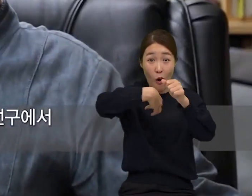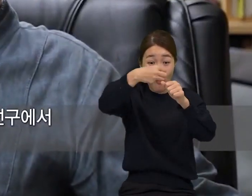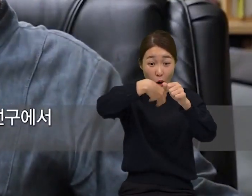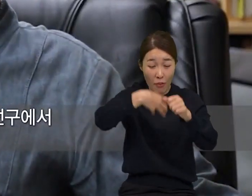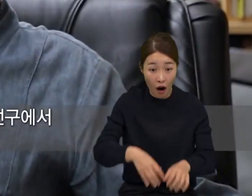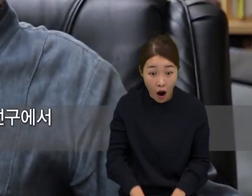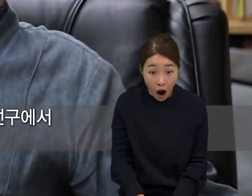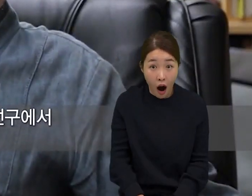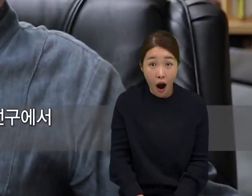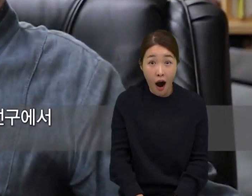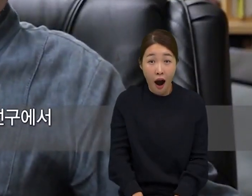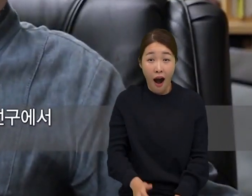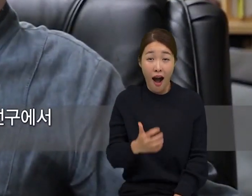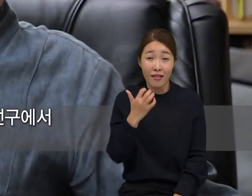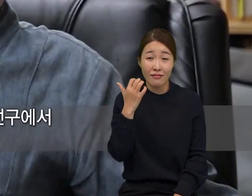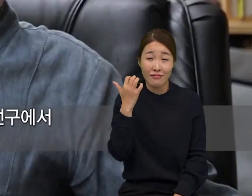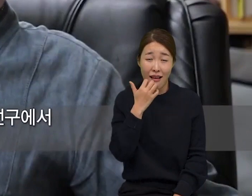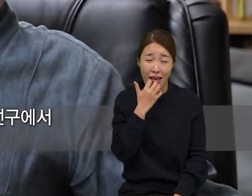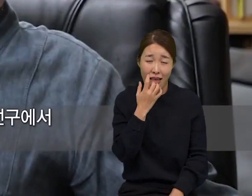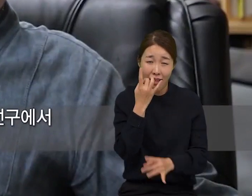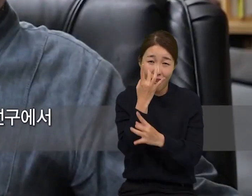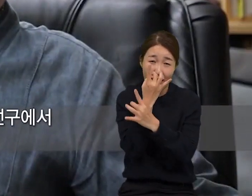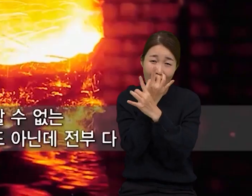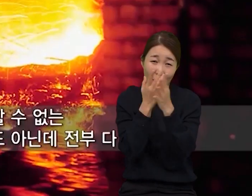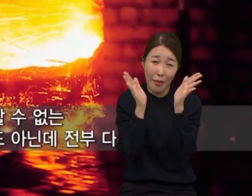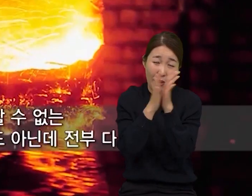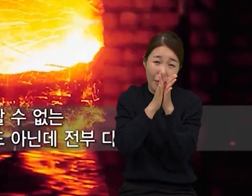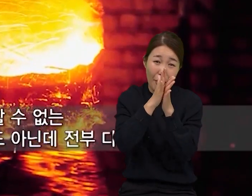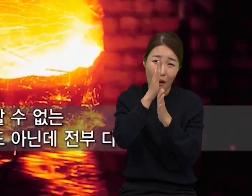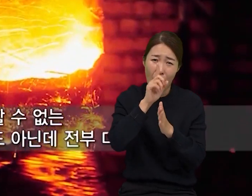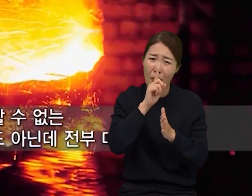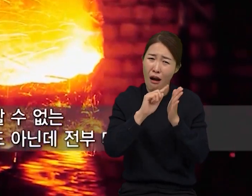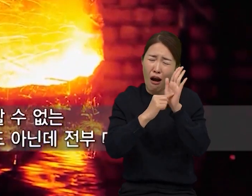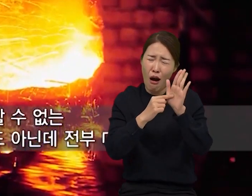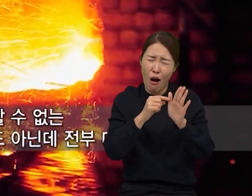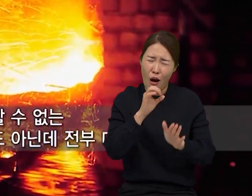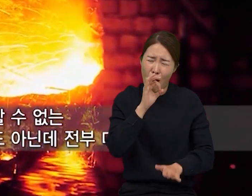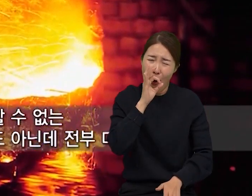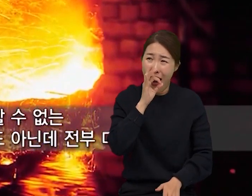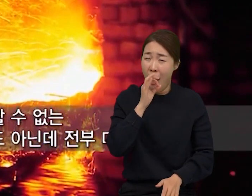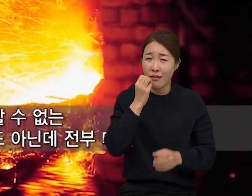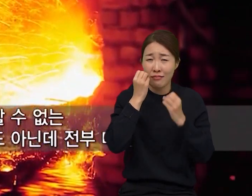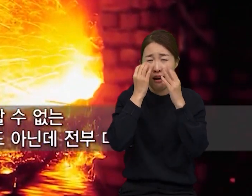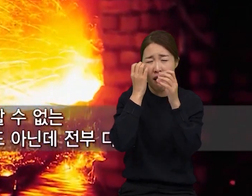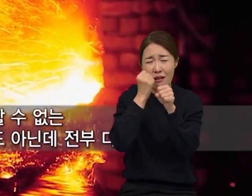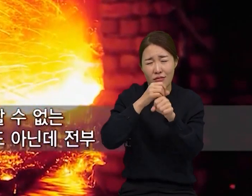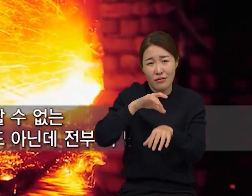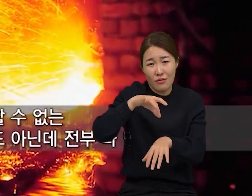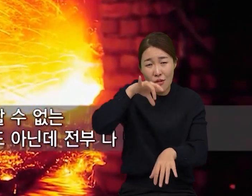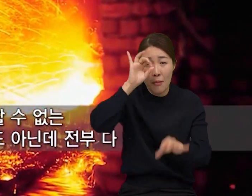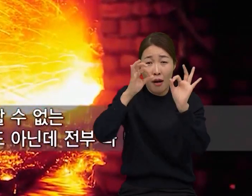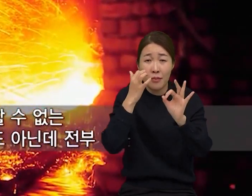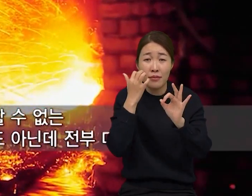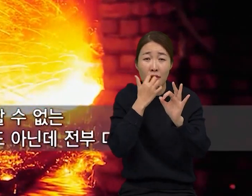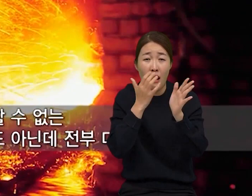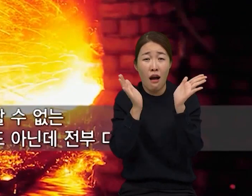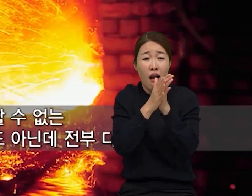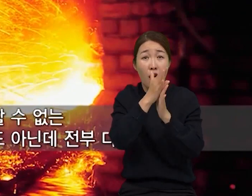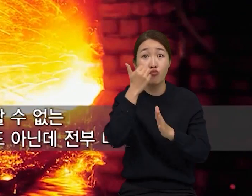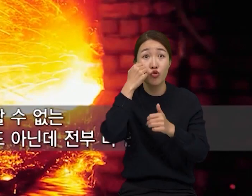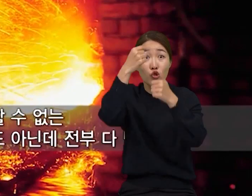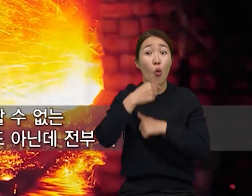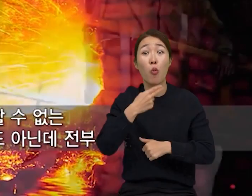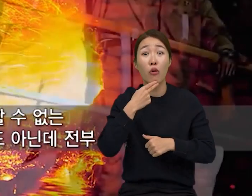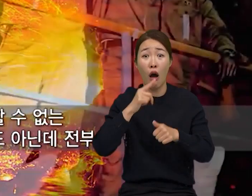출선구에서 쇳물이 돼 나오니까 아주 그 빛깔이 영롱하고 형용할 수 없는